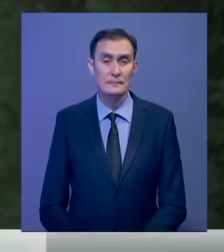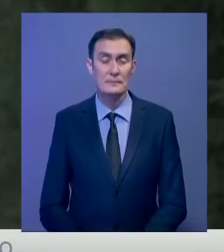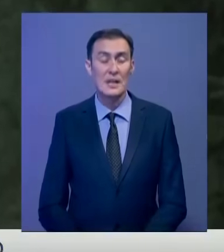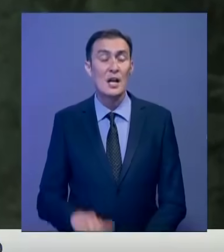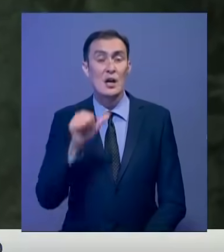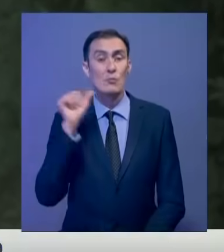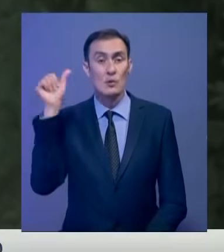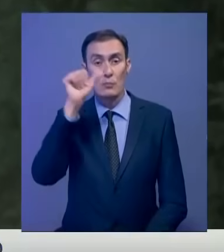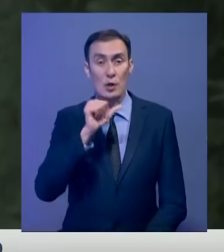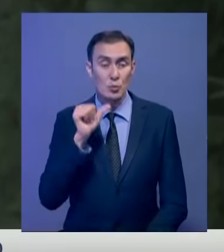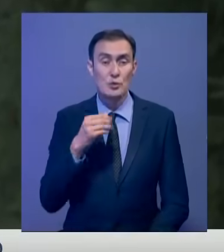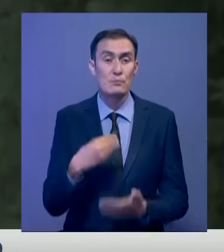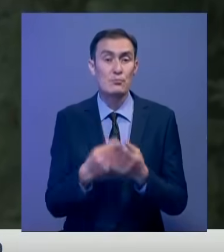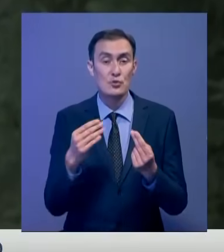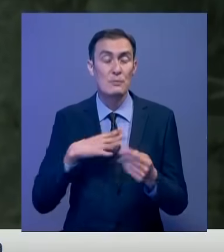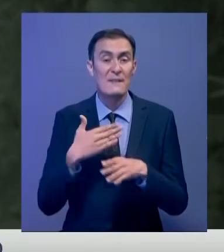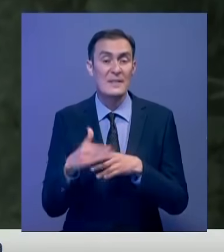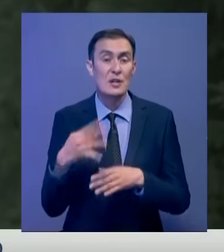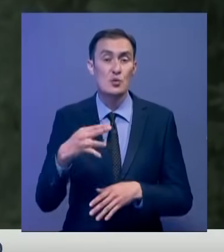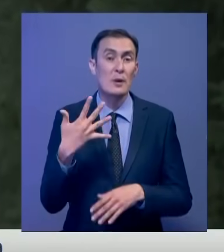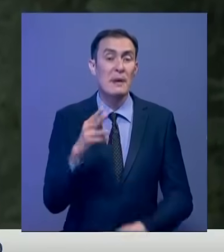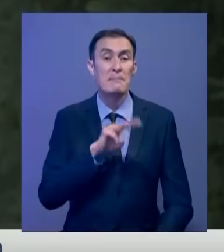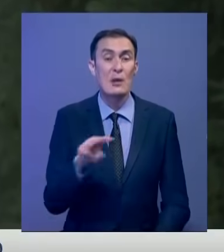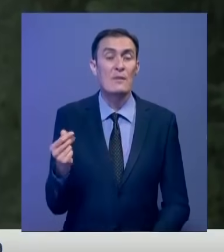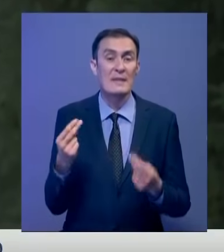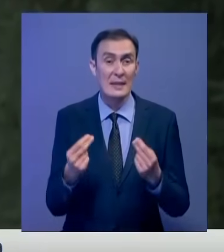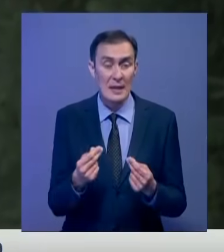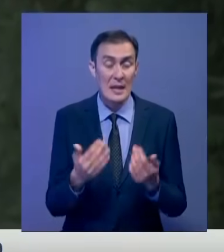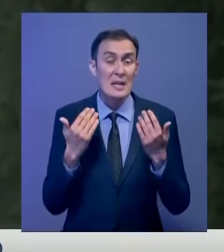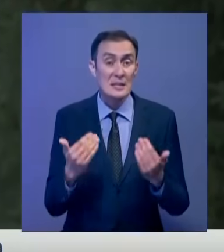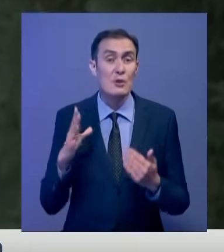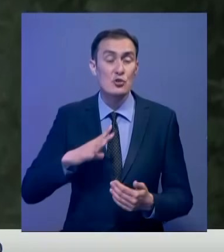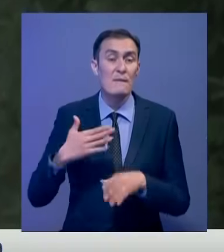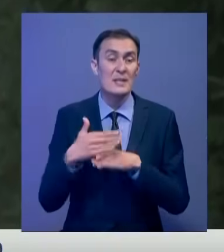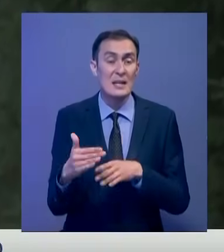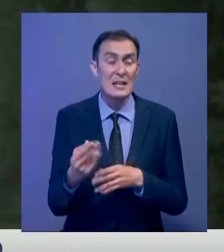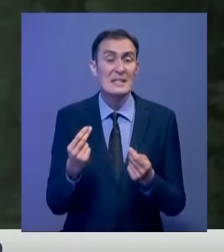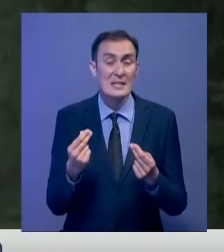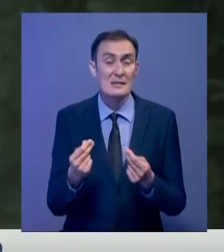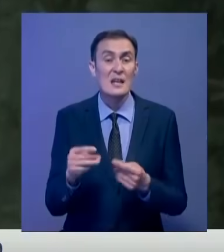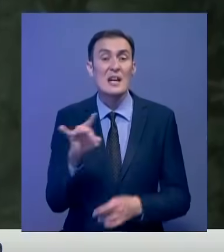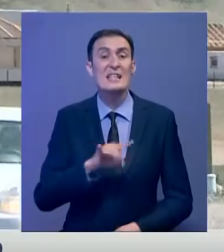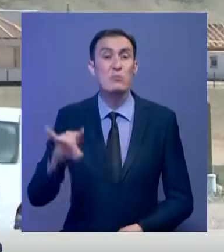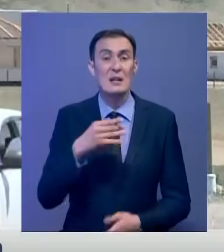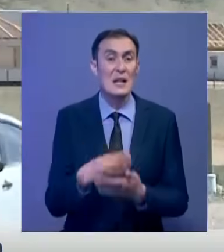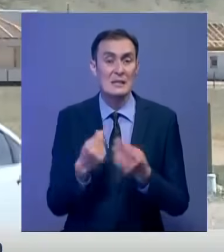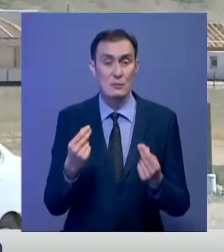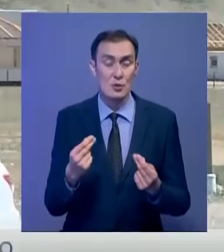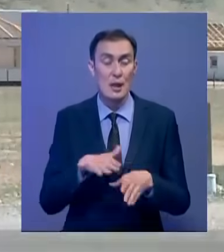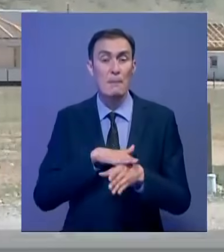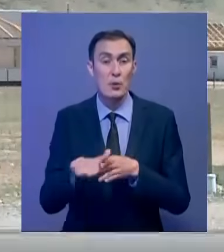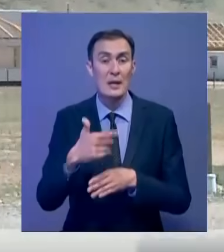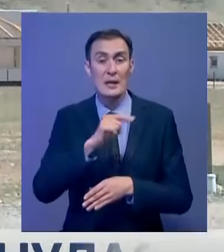В прошлом году из областного бюджета было выделено 45 миллионов тенге. Теперь ждем выделения средств из республиканского. Для